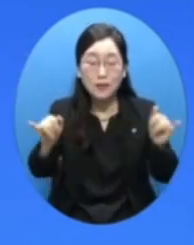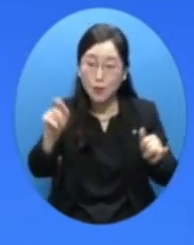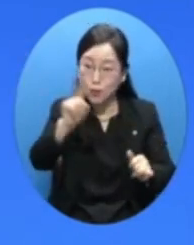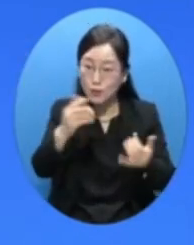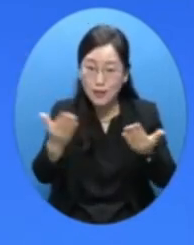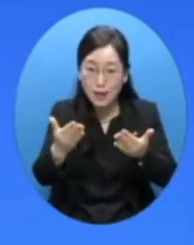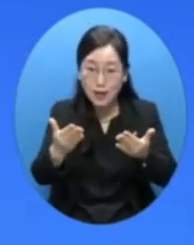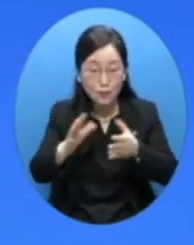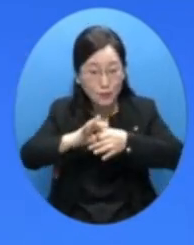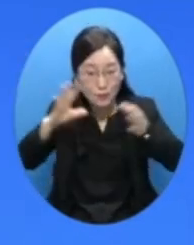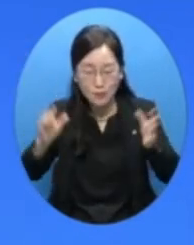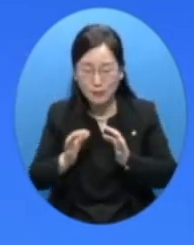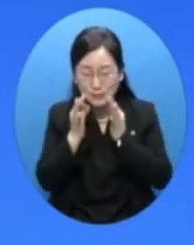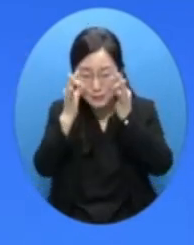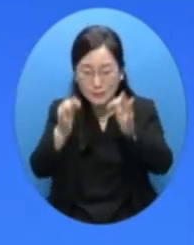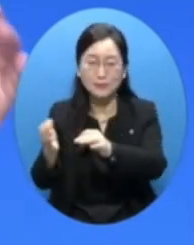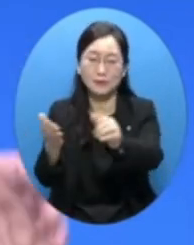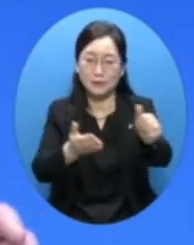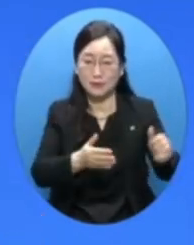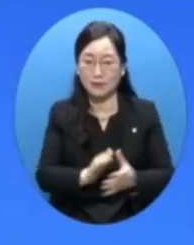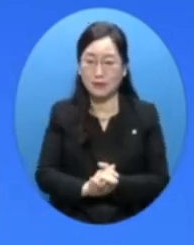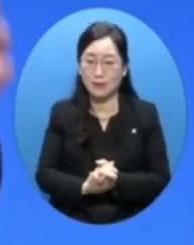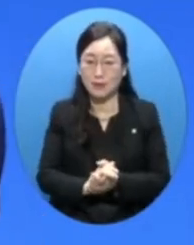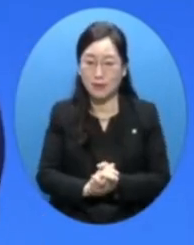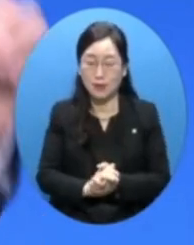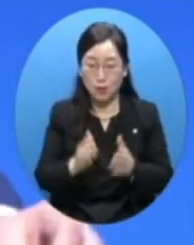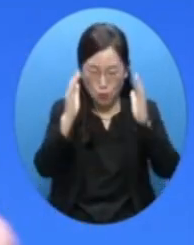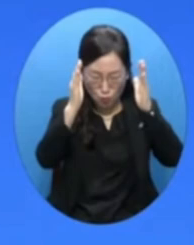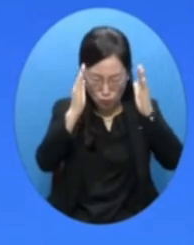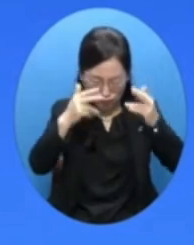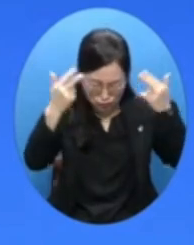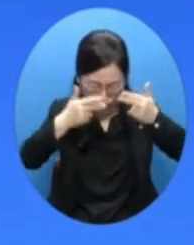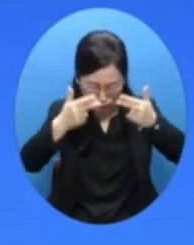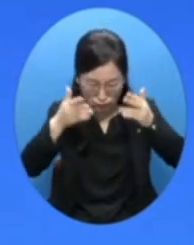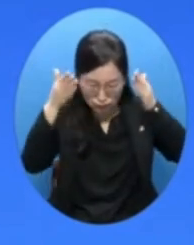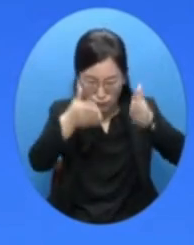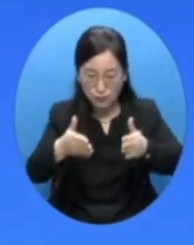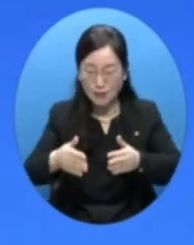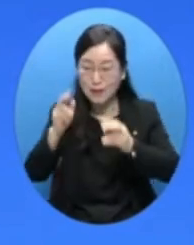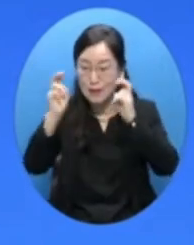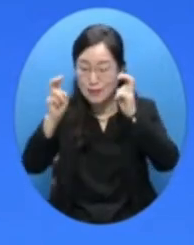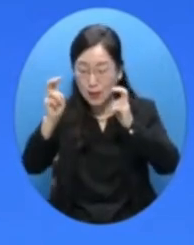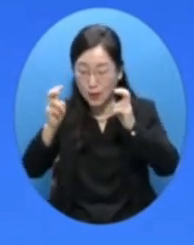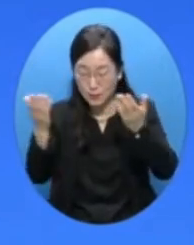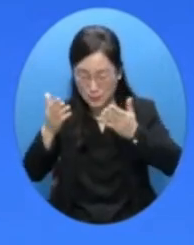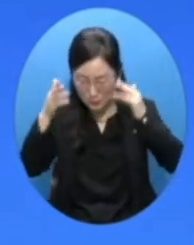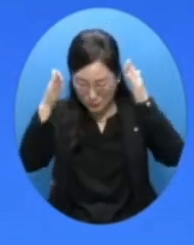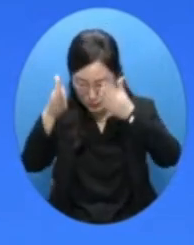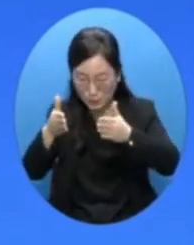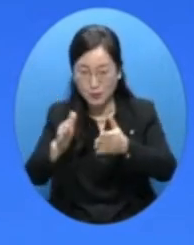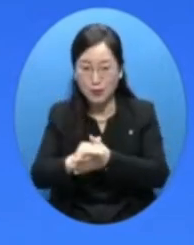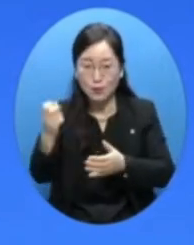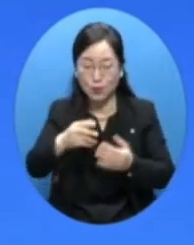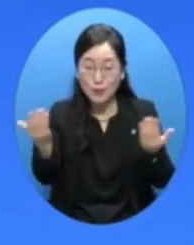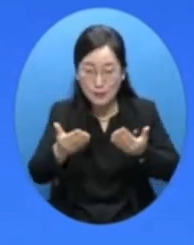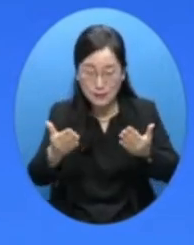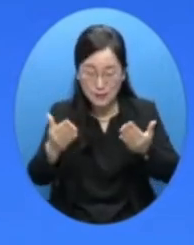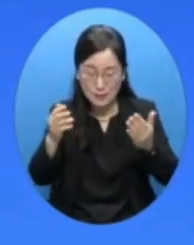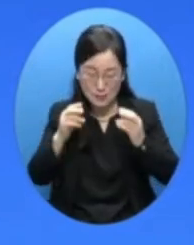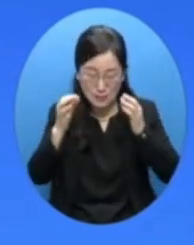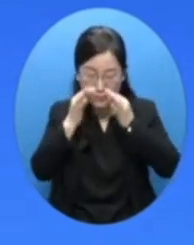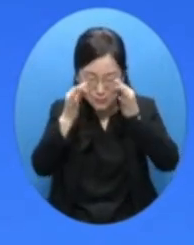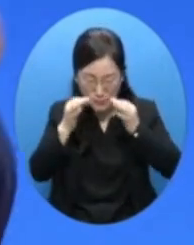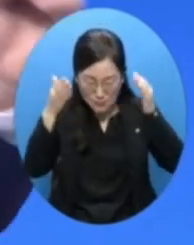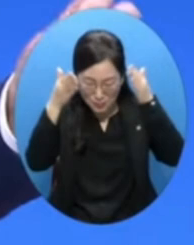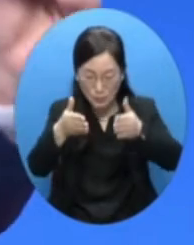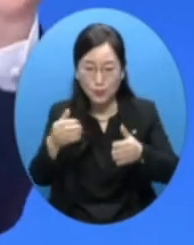하든지 최선을 다해야 됩니다. 공부를 하는 사람은 공부에 최선을 다해야 되고 사업을 하는 사람은 사업에 최선을 다해야 되고 직장에는 직장에서 최선을 다해야